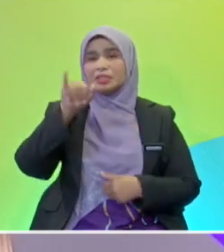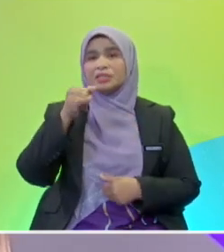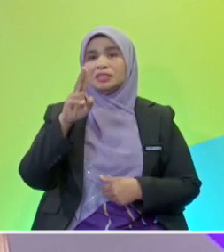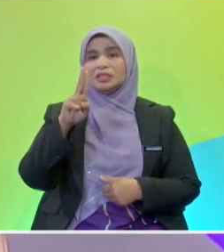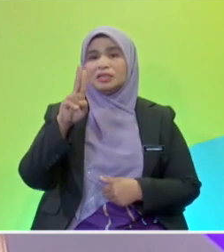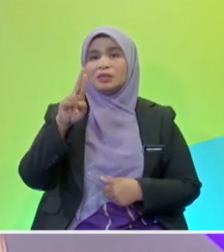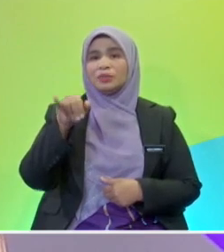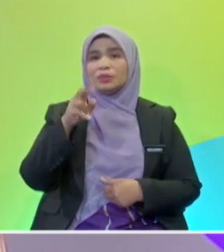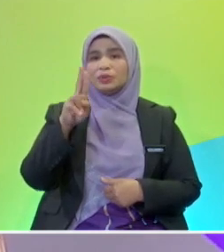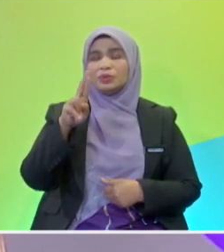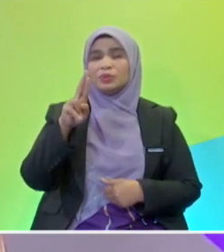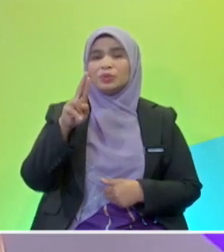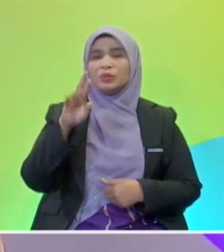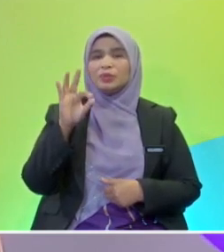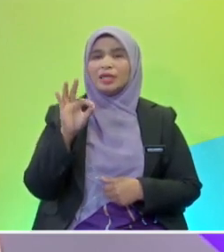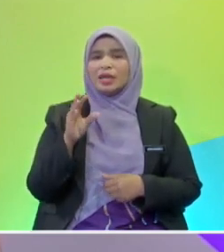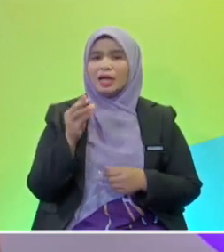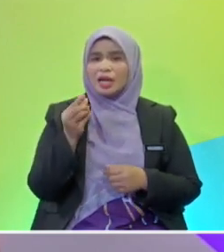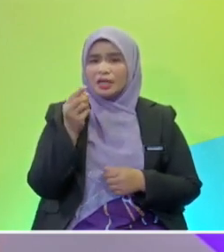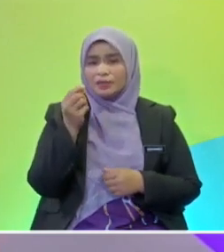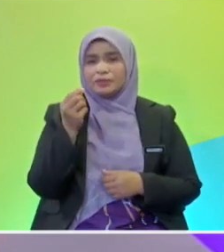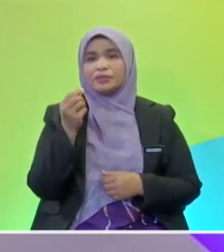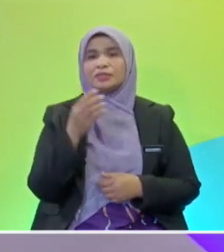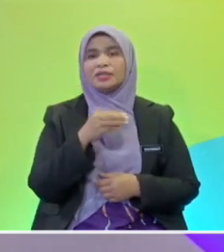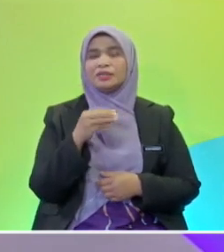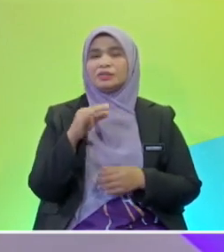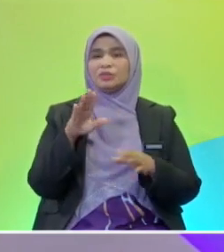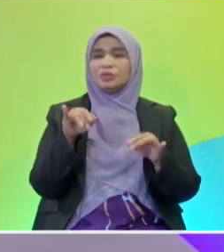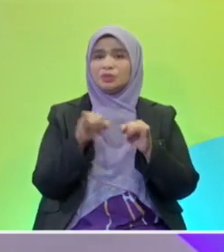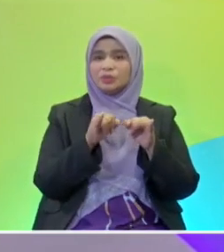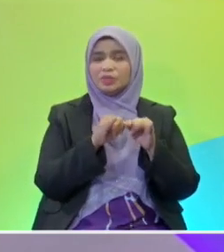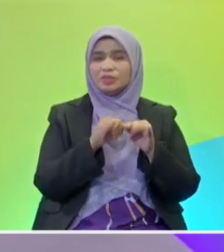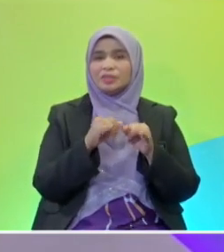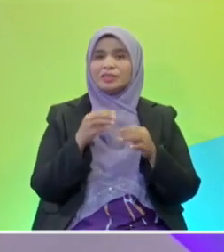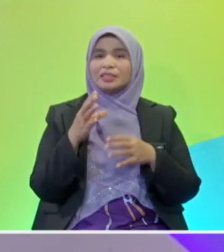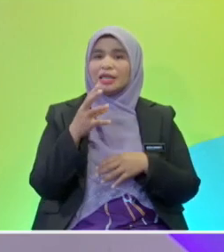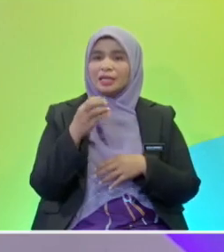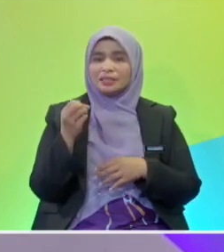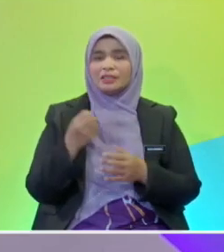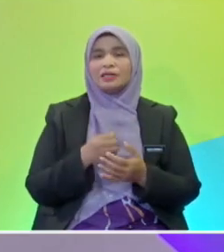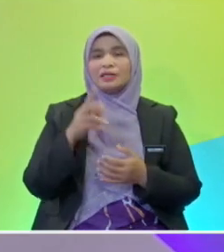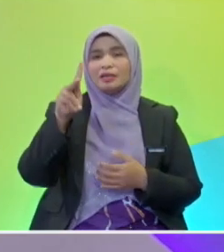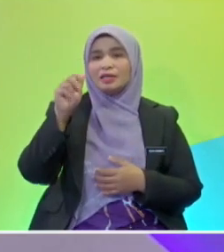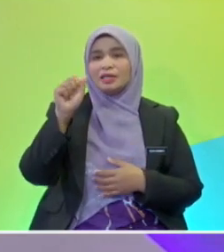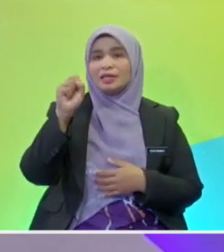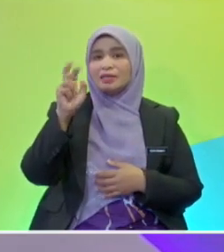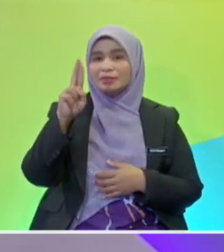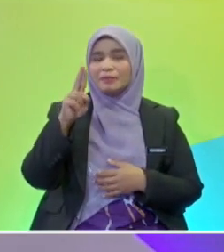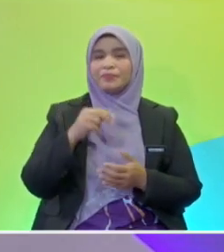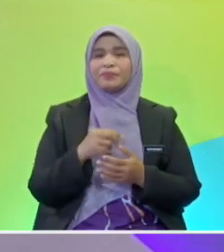halus satu lagi ialah kasar okey jelujur halus okey apa yang membezakan jelujur halus dengan jelujur Kasar ni Mira okey dia